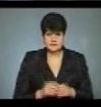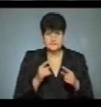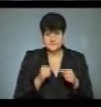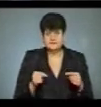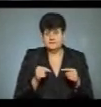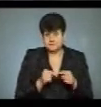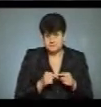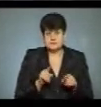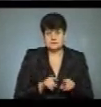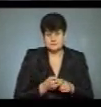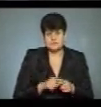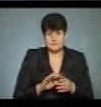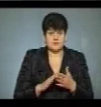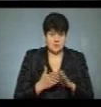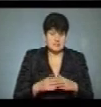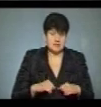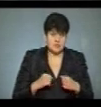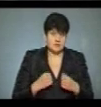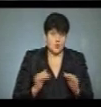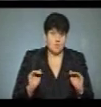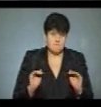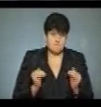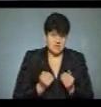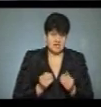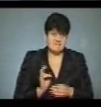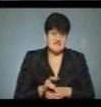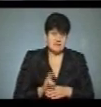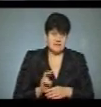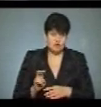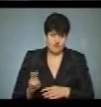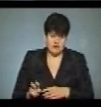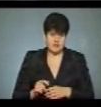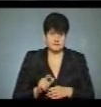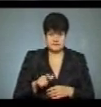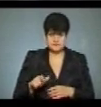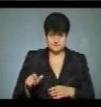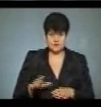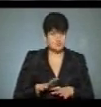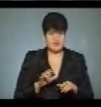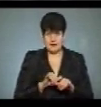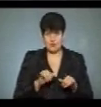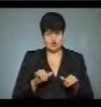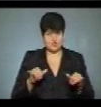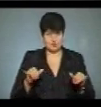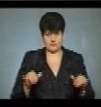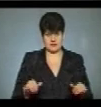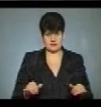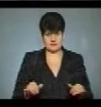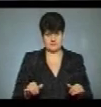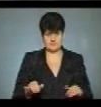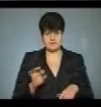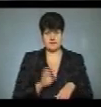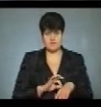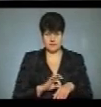відповідно, з такою ситуацією ми стараємося обмежити відвідування пацієнтів, щоб не поширювалося вірусне